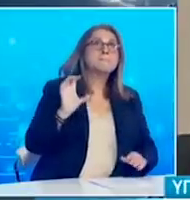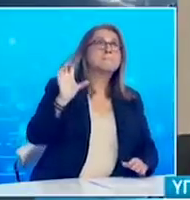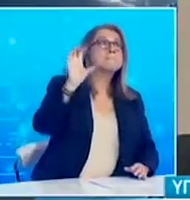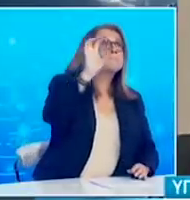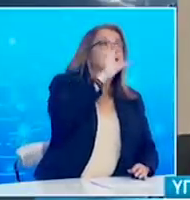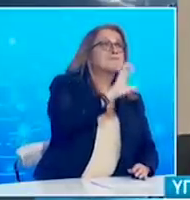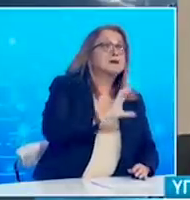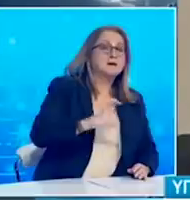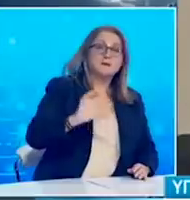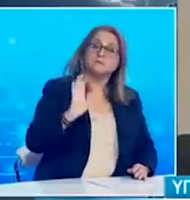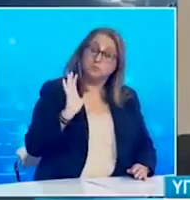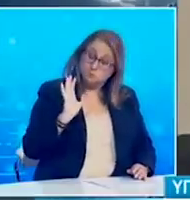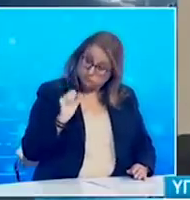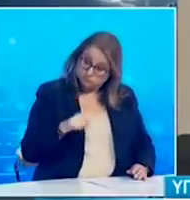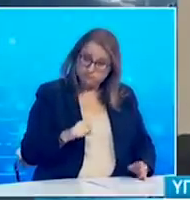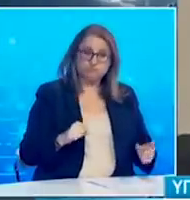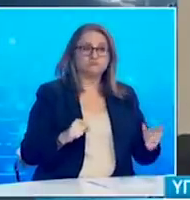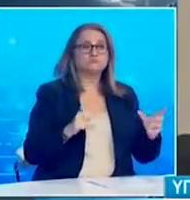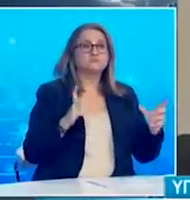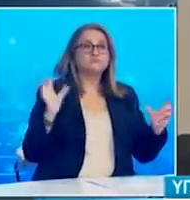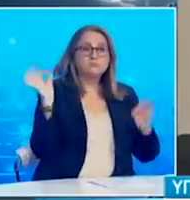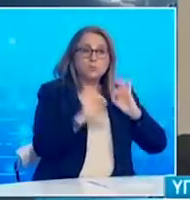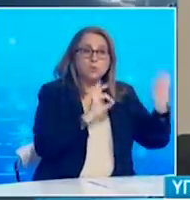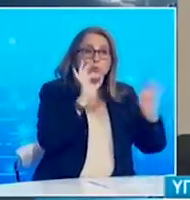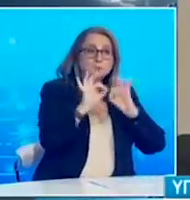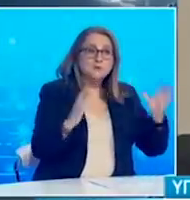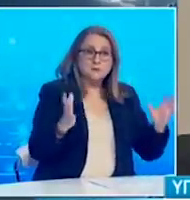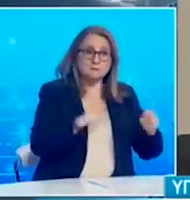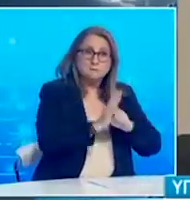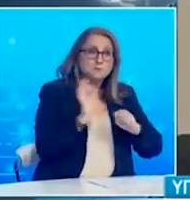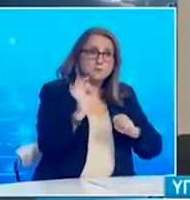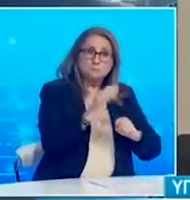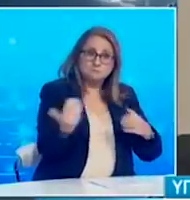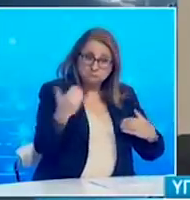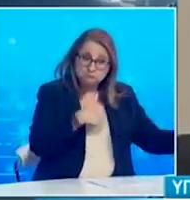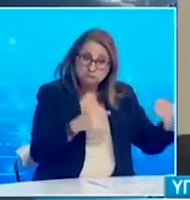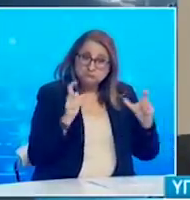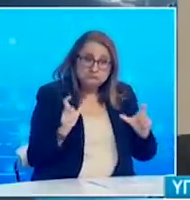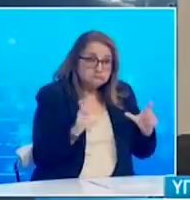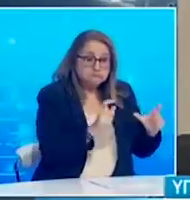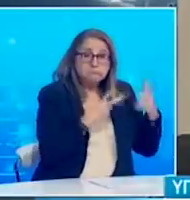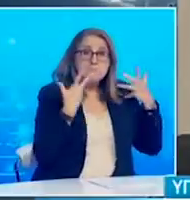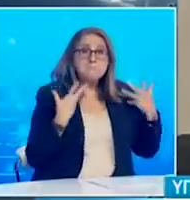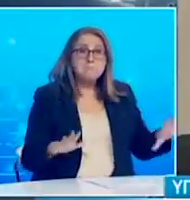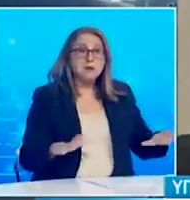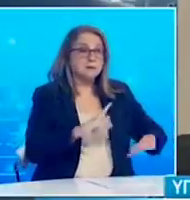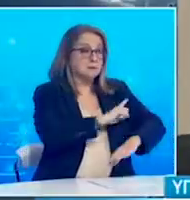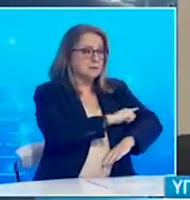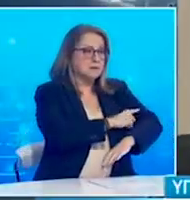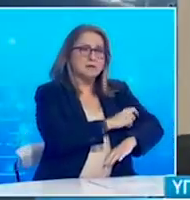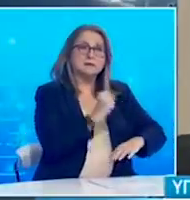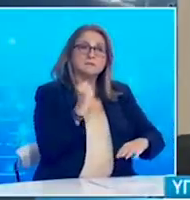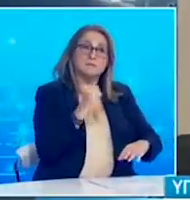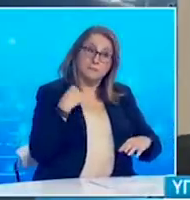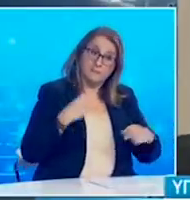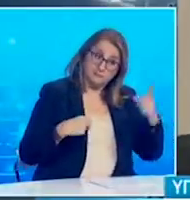κρούσματα. Υπήρχαν γιατροί που αντιμετώπισαν οποιοδήποτε περιστατικό, τόσο στο